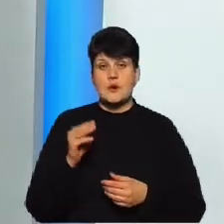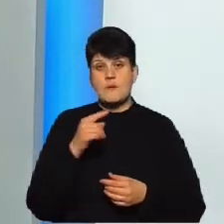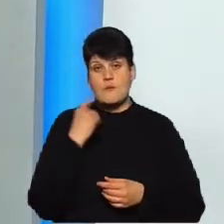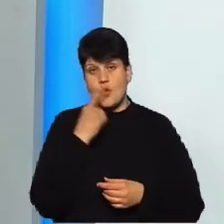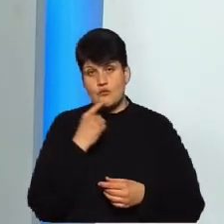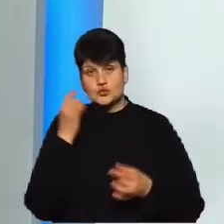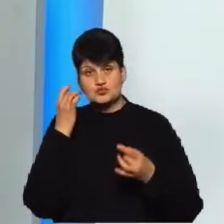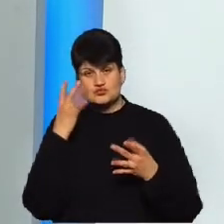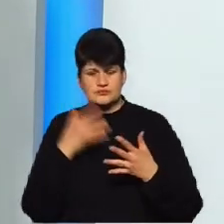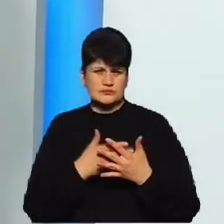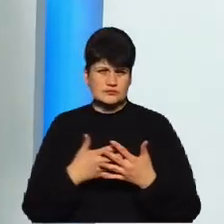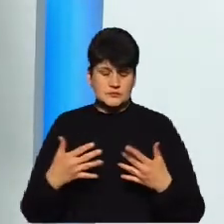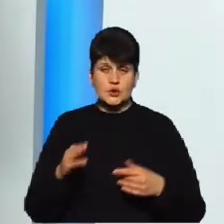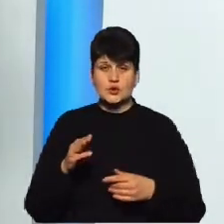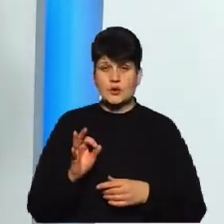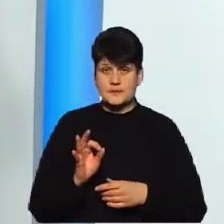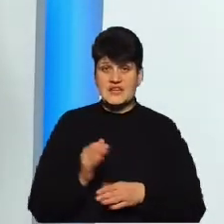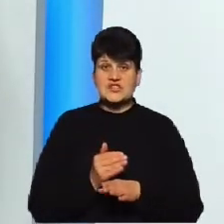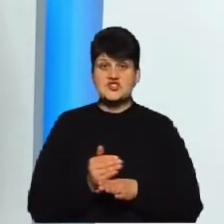так далі, то частина